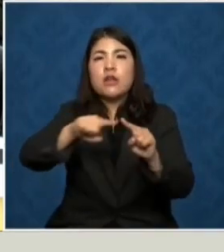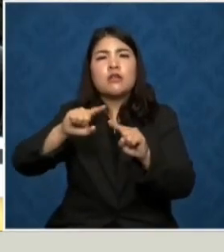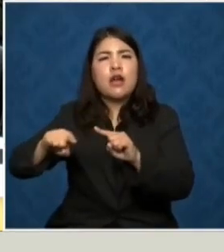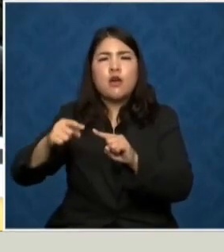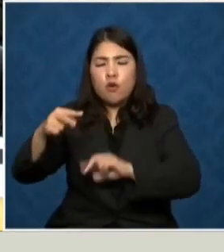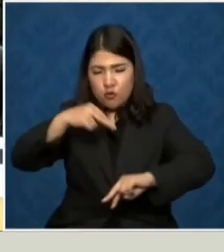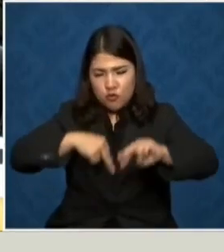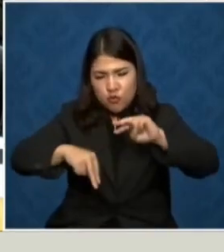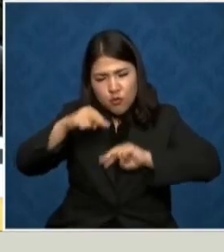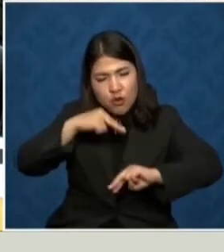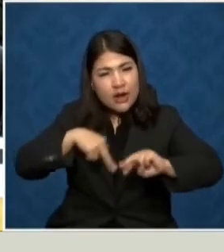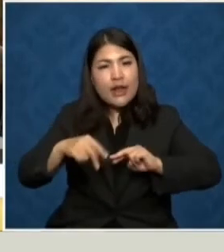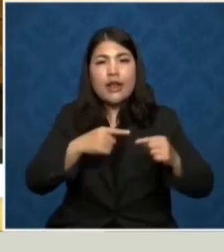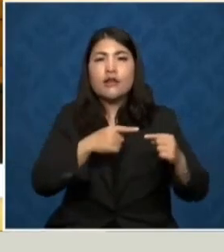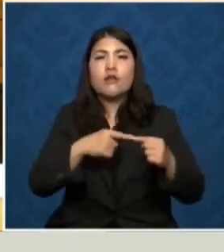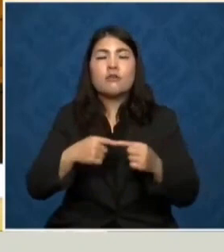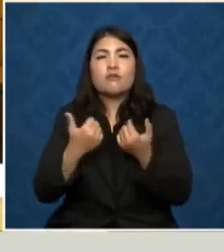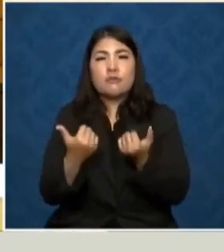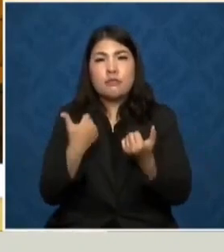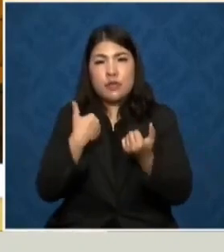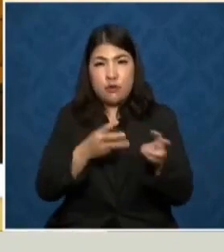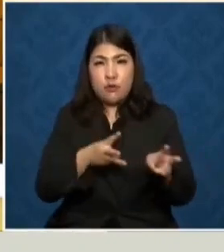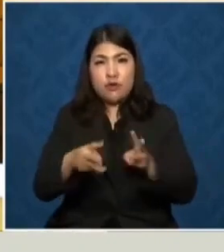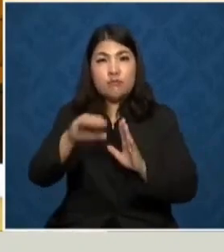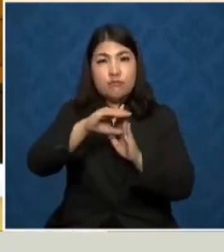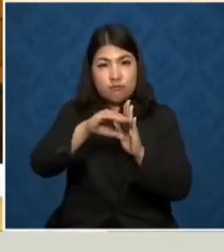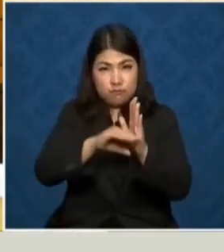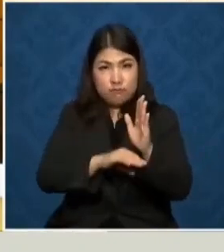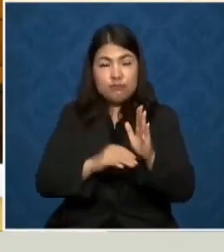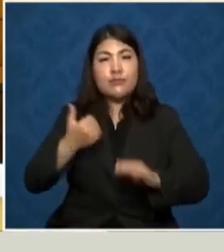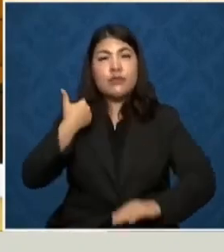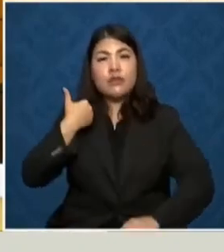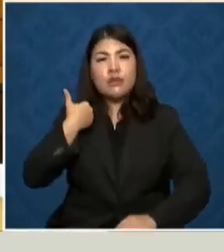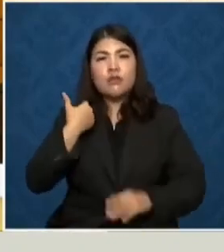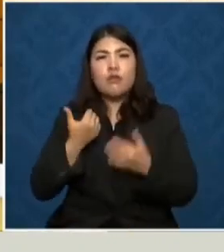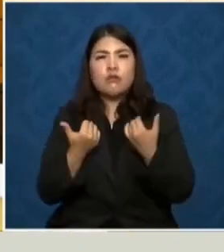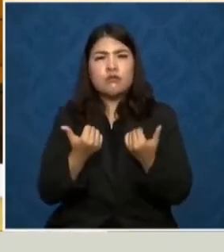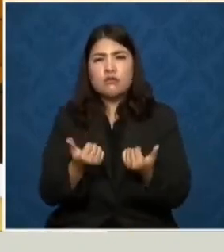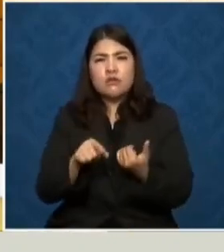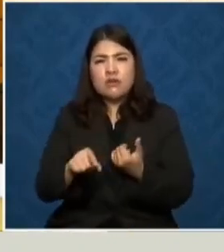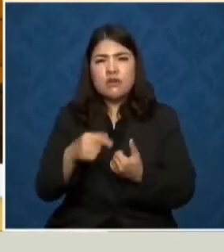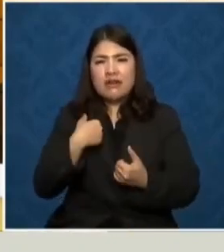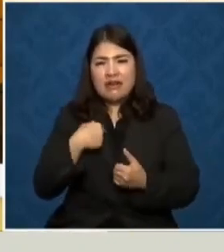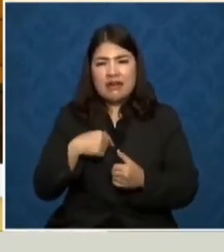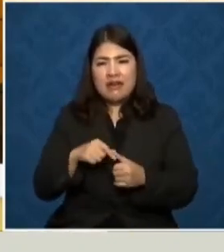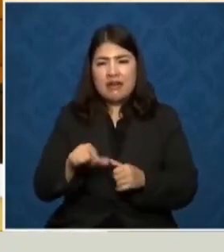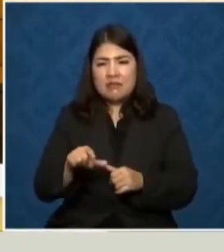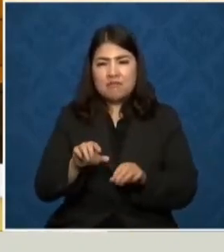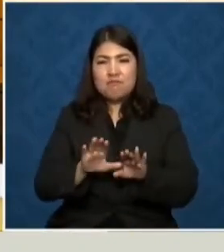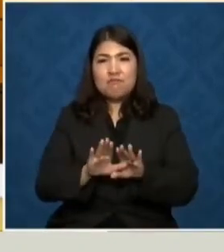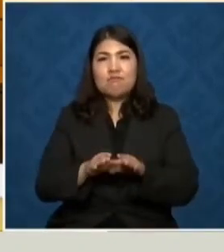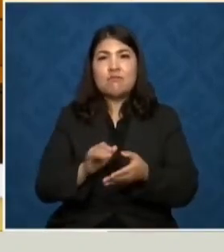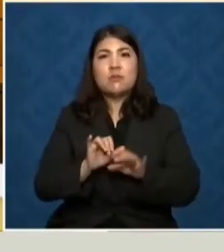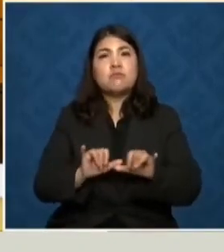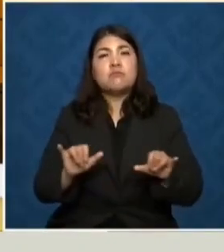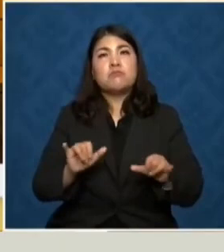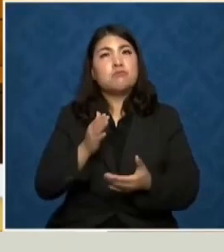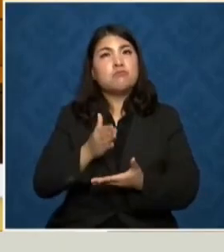งก็จะดูแลกันต่อไปก็จะมีขั้นตอนในการที่จะทำกันต่อไปนะครับตรงนี้ก็ไม่ได้เพิกเฉยหรือว่านิ่งนอนใจแล้วก็ไม่ได้